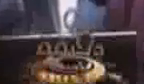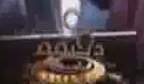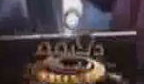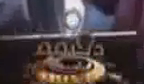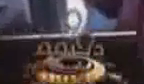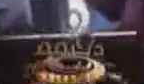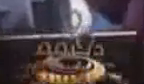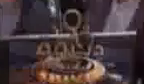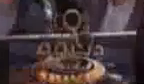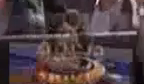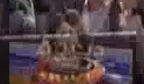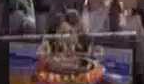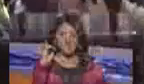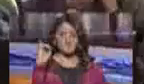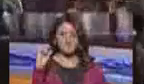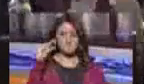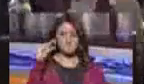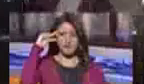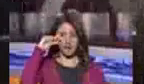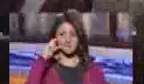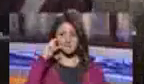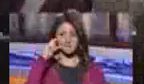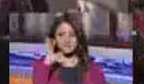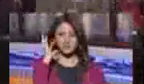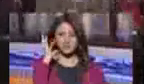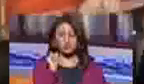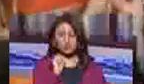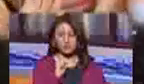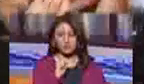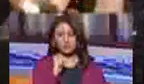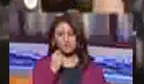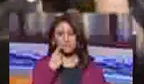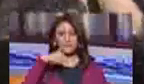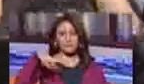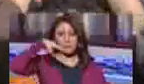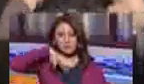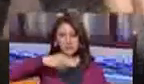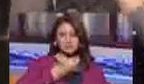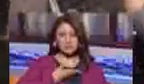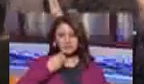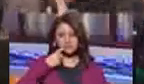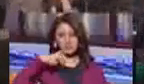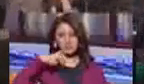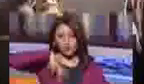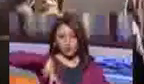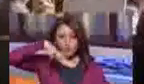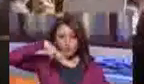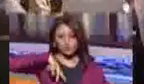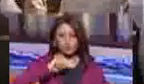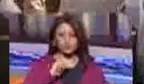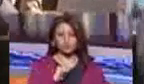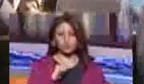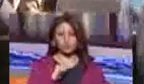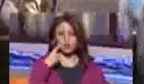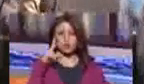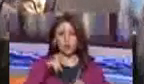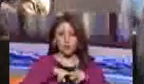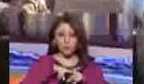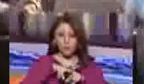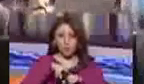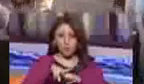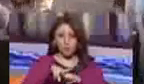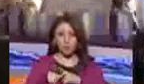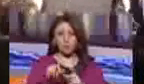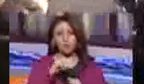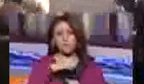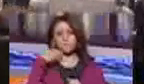محمد الجندي شاب يبلغ من العمر 28 عاما، تعرض للتعذيب الذي